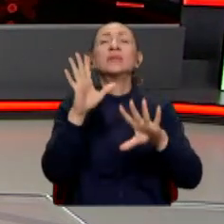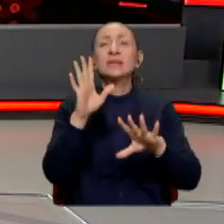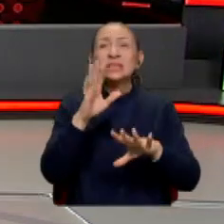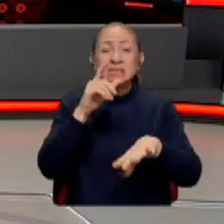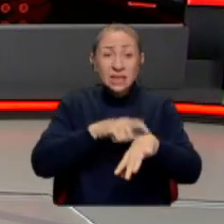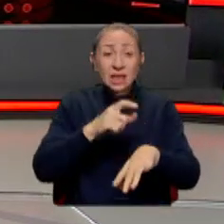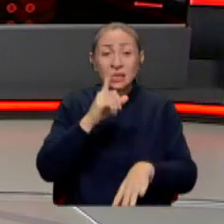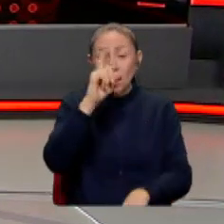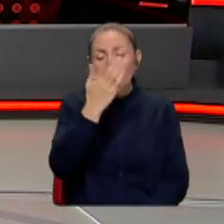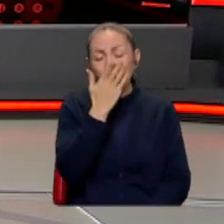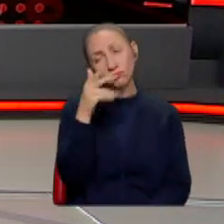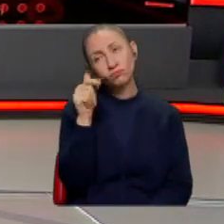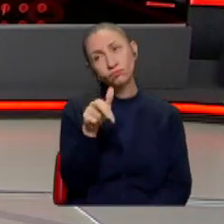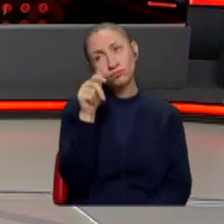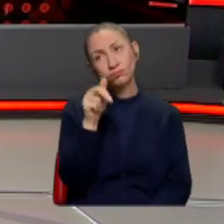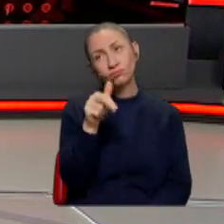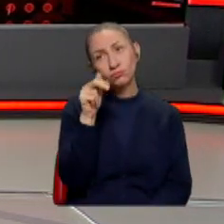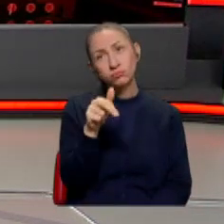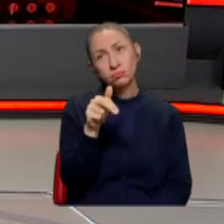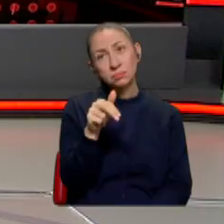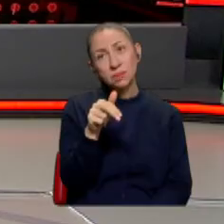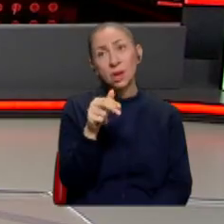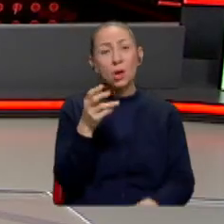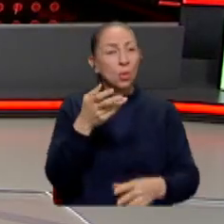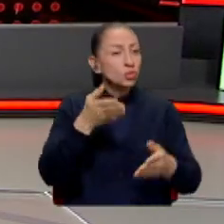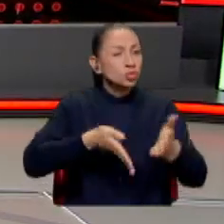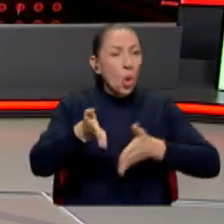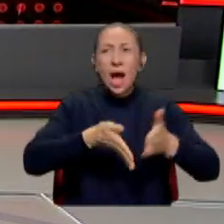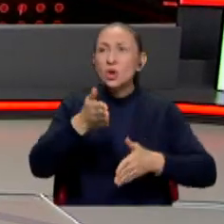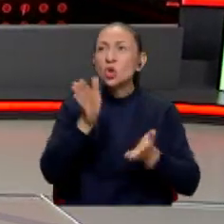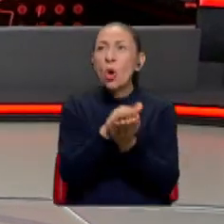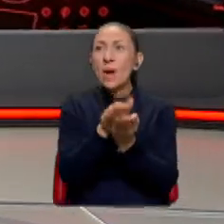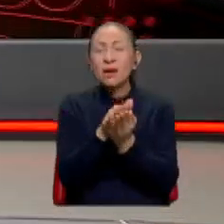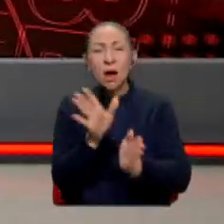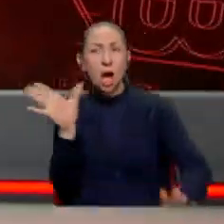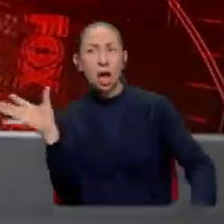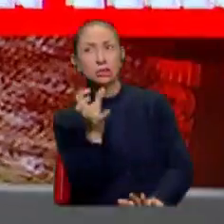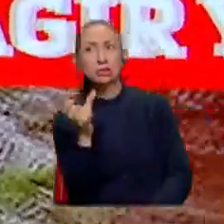tek başına okula giderken başı boş köpeklerin saldırısına